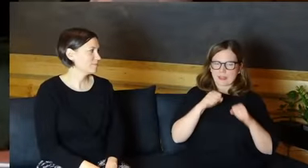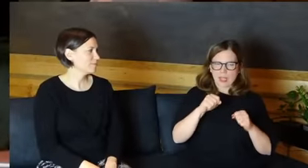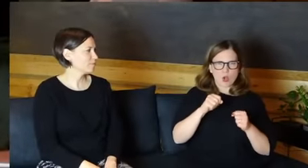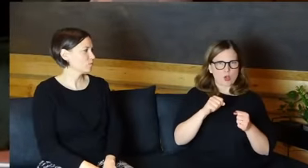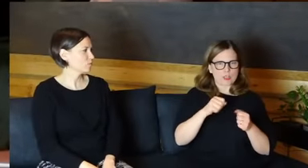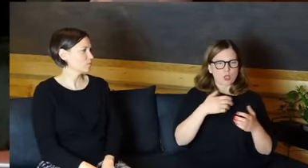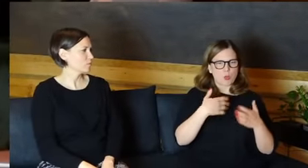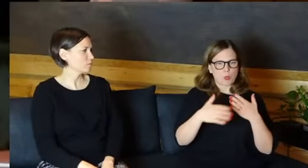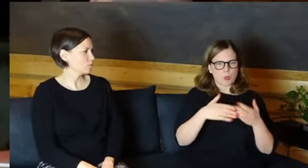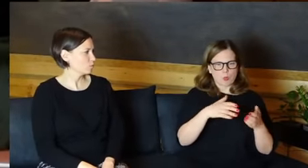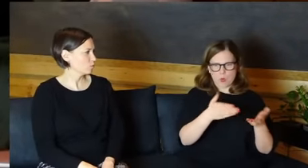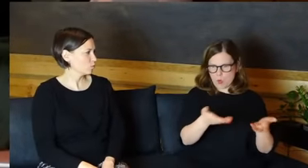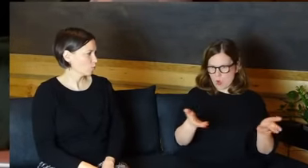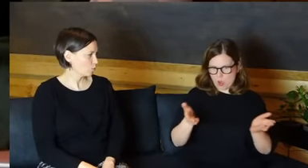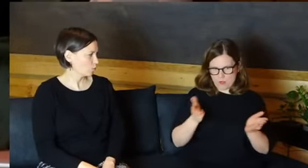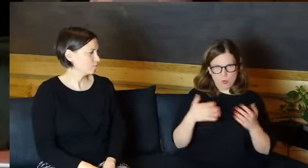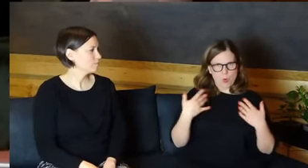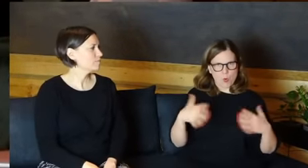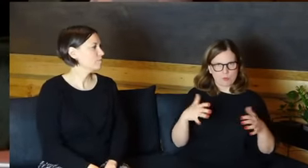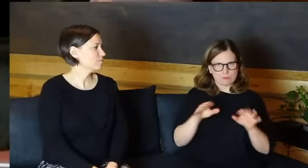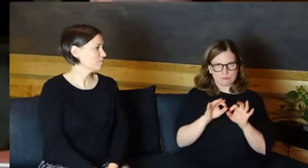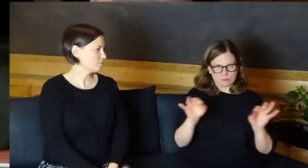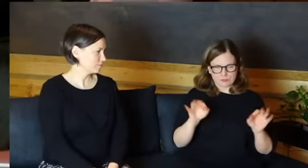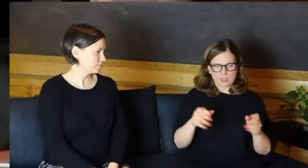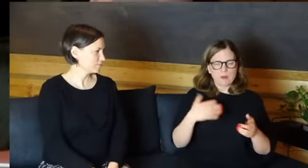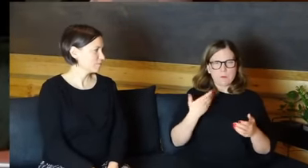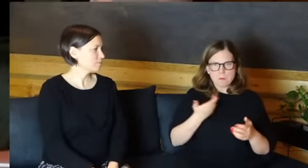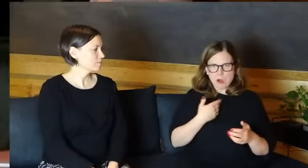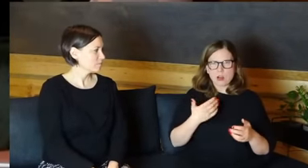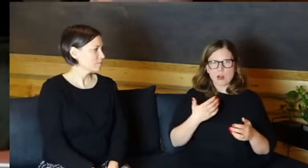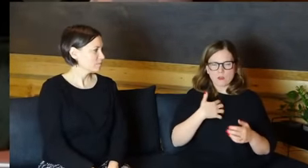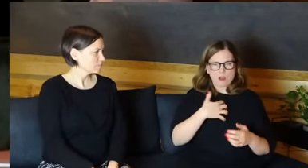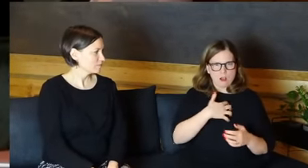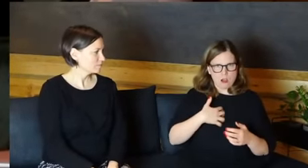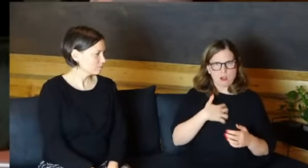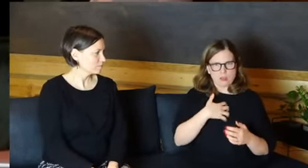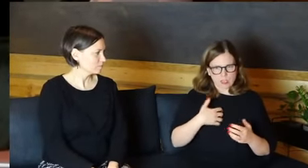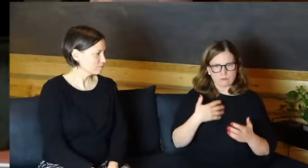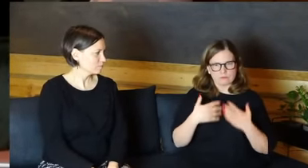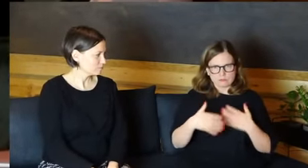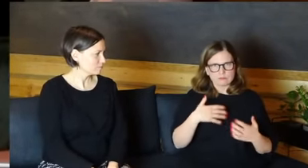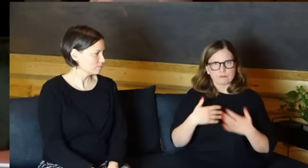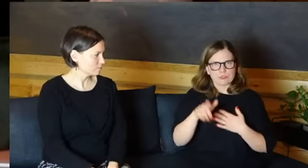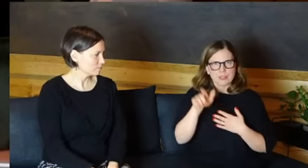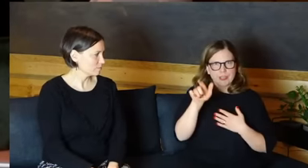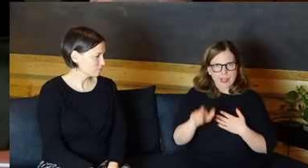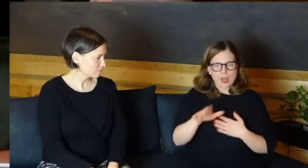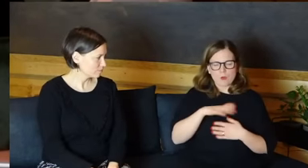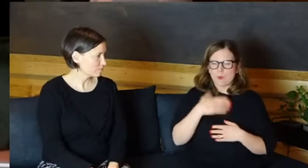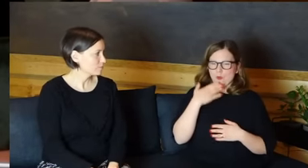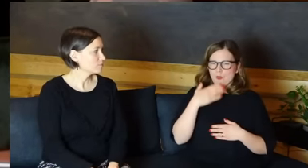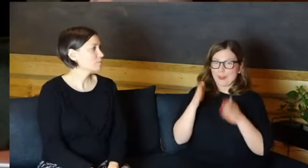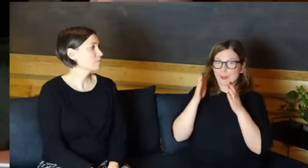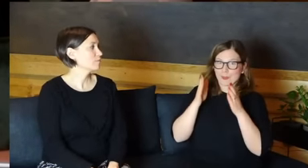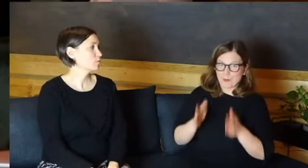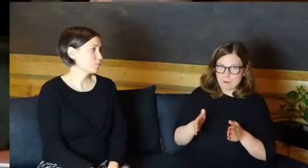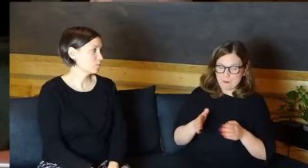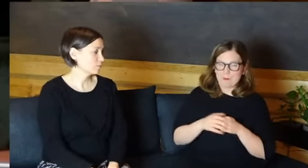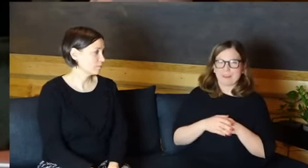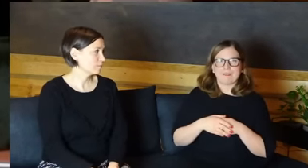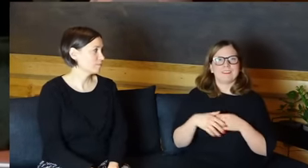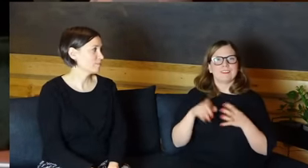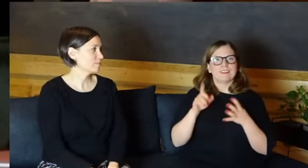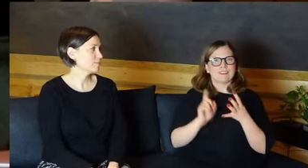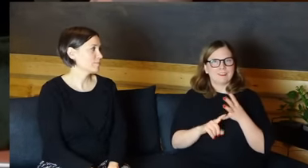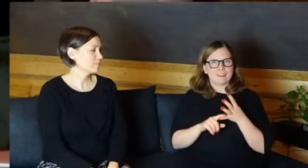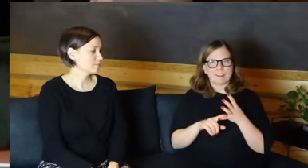kyllä työmaalla tulee, että ja kova painamaan hommia ennen kaikkea, ja sitten hyvä tyyppi, ja sitten ennen